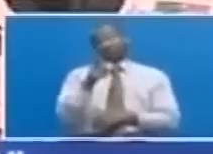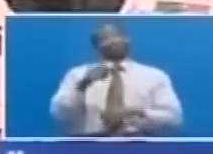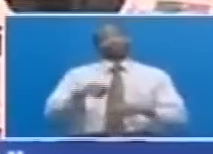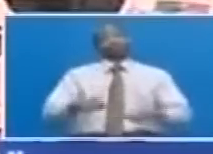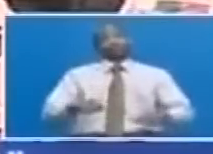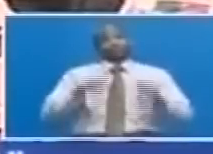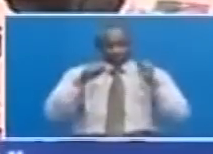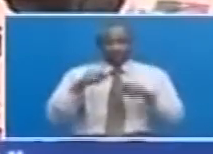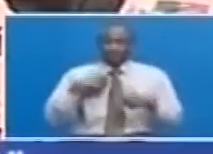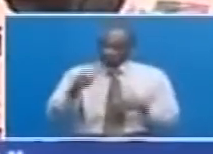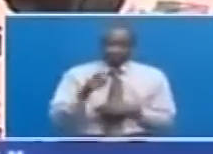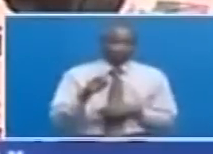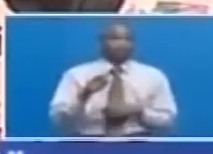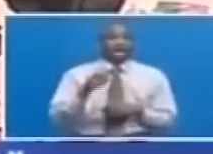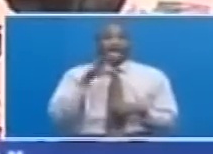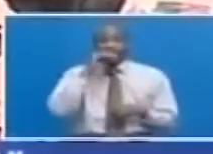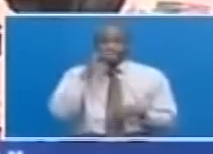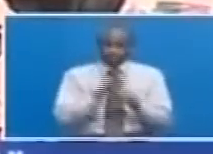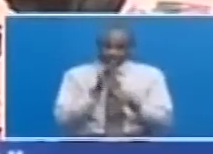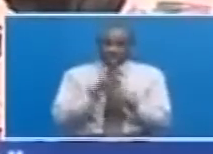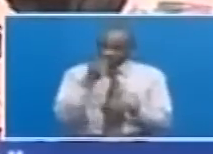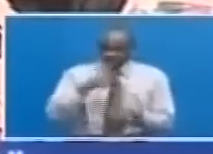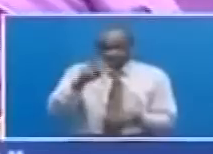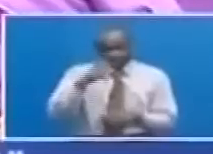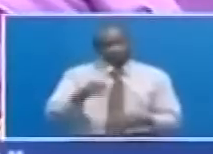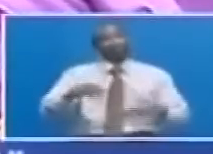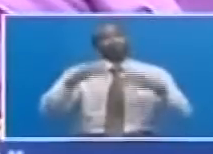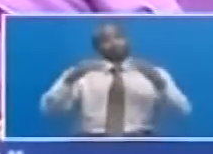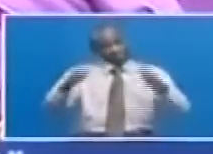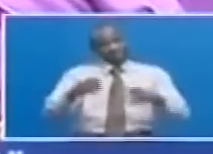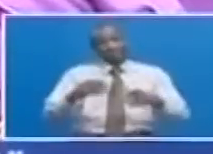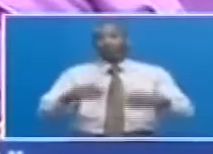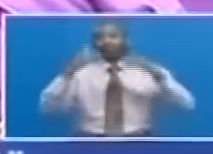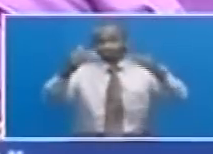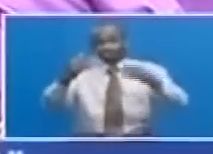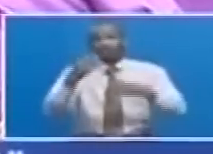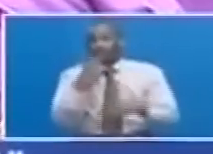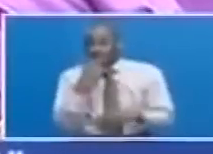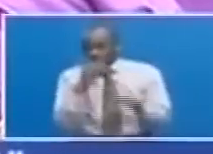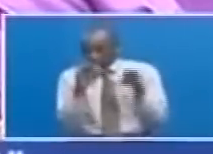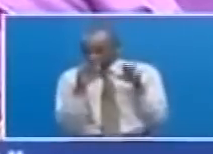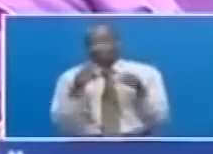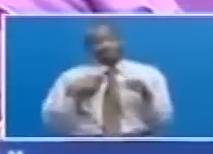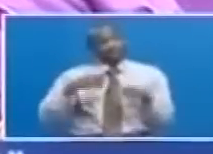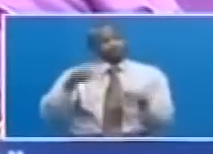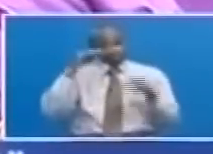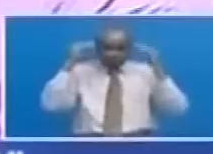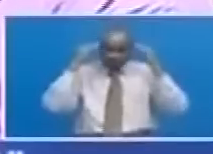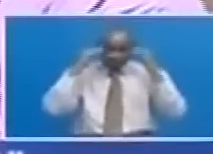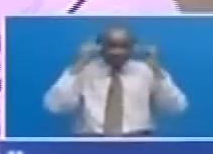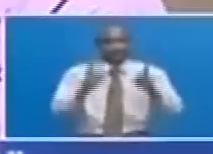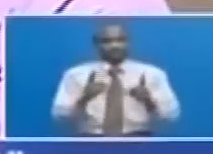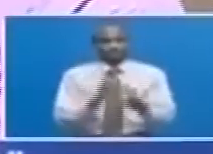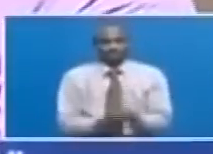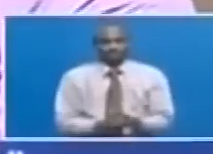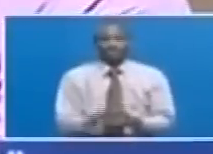wafanyikazi Francis Atwoli ametangaza kuchelewa kwa mgomo huo hadi Jumatano pale kesi iliyoko mahakamani itakapoamuliwa.